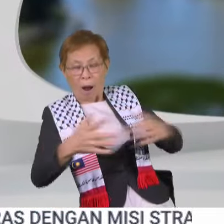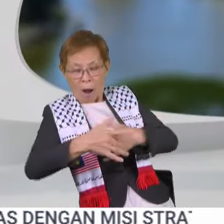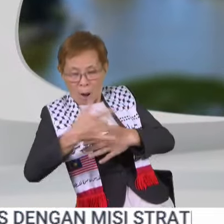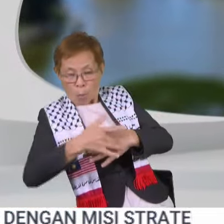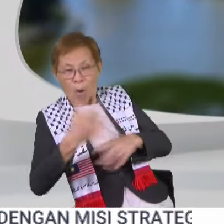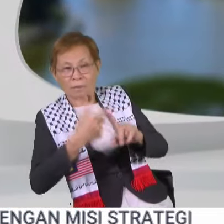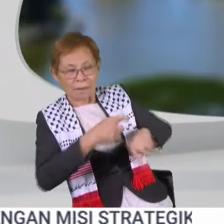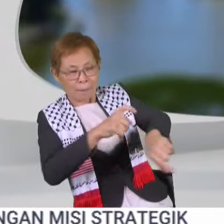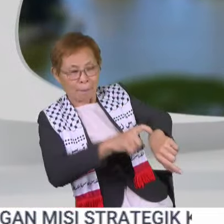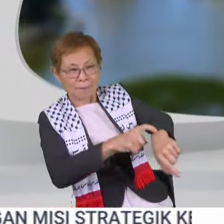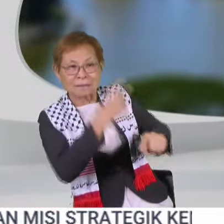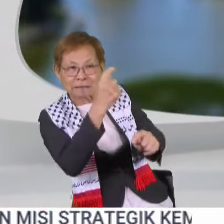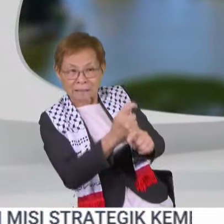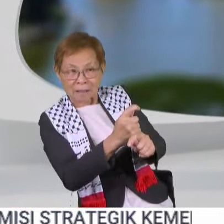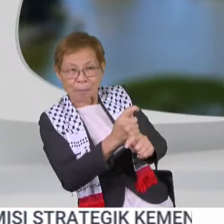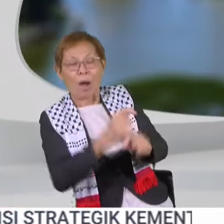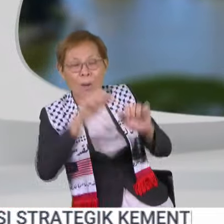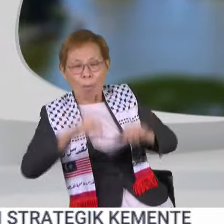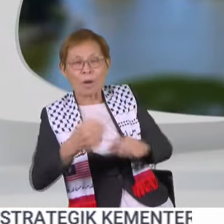awal dari jadual